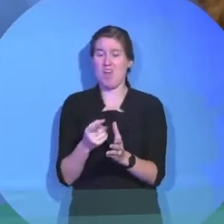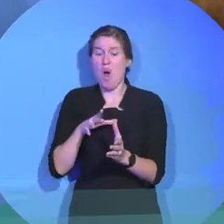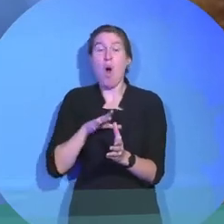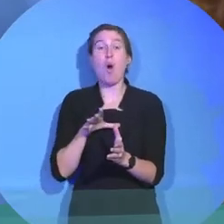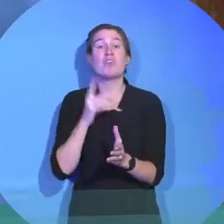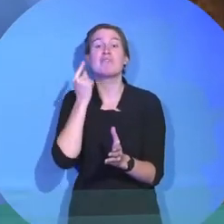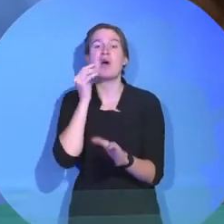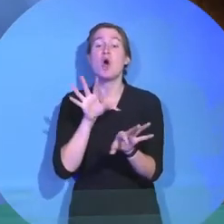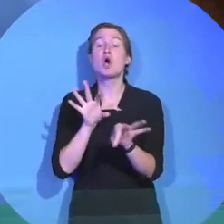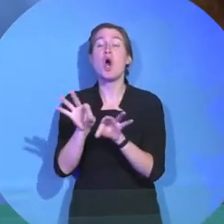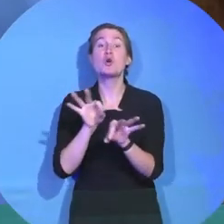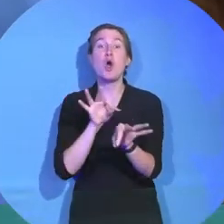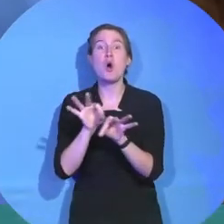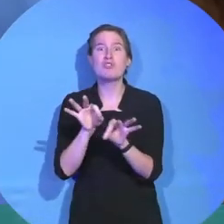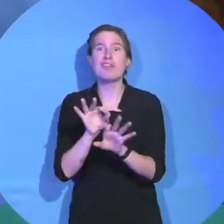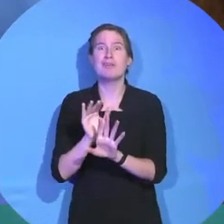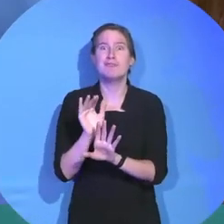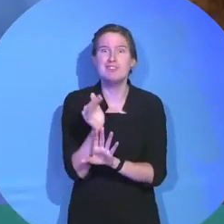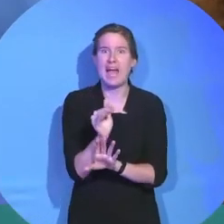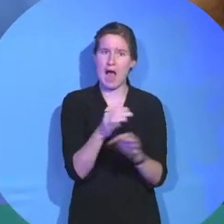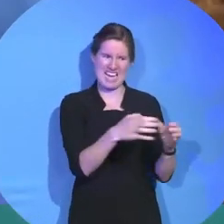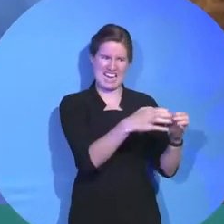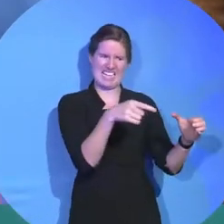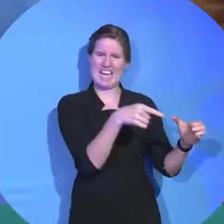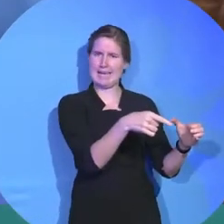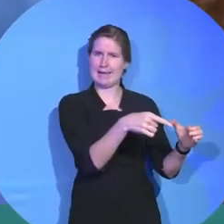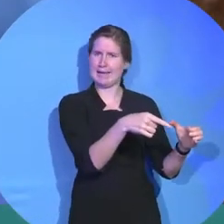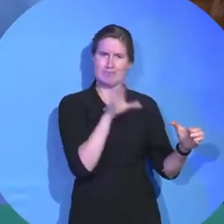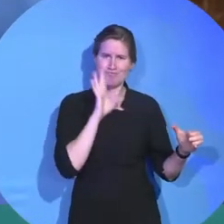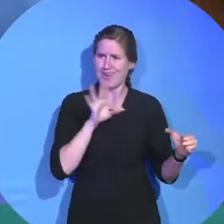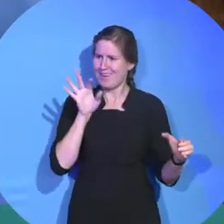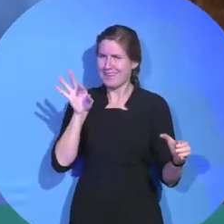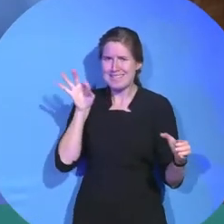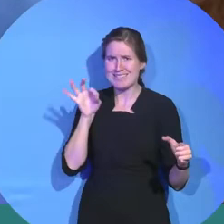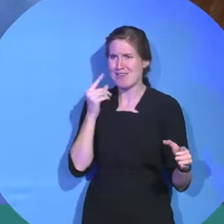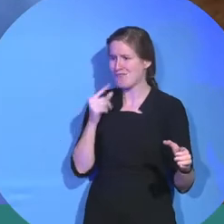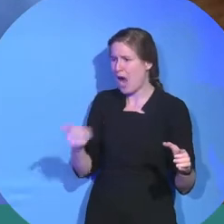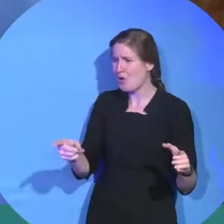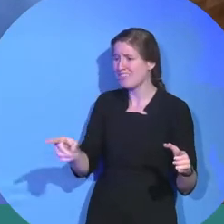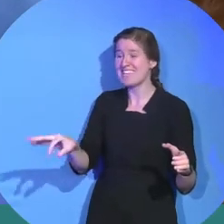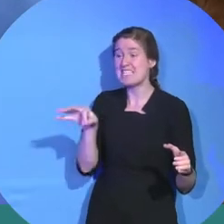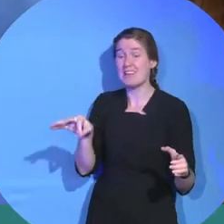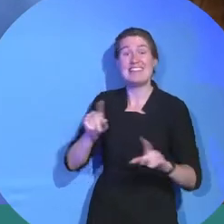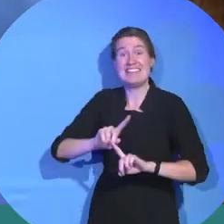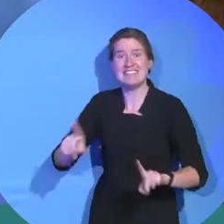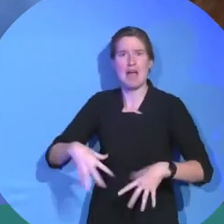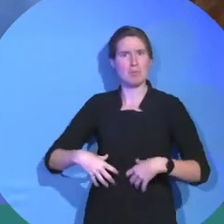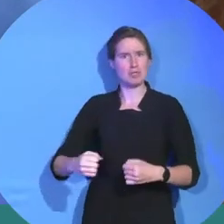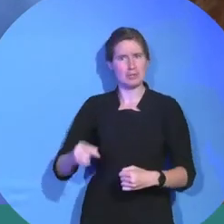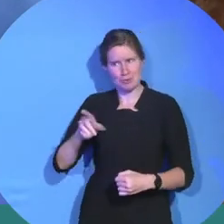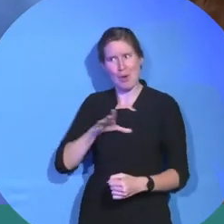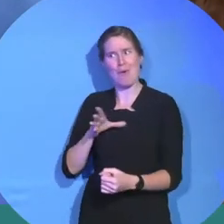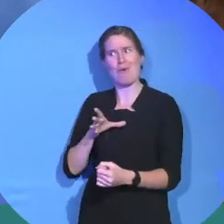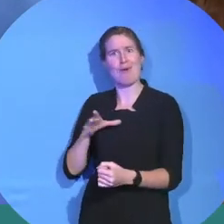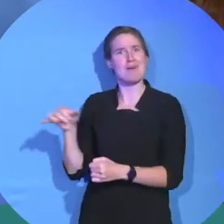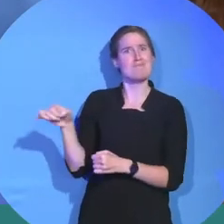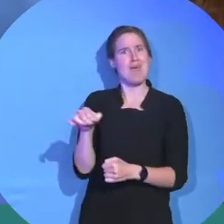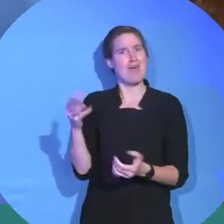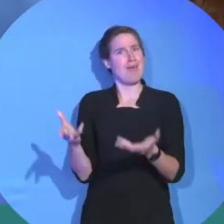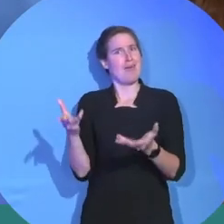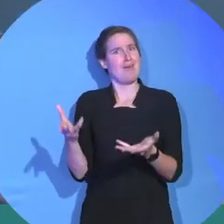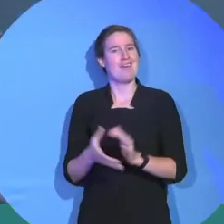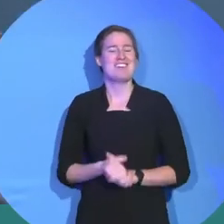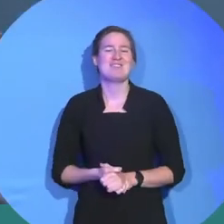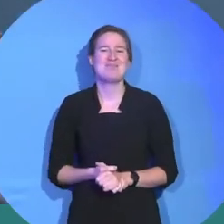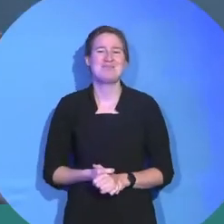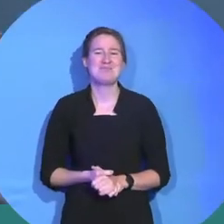dan ook vrouwen die afgezien hebben van hun abortus. Mm. En kijk hoe het met deze vrouwen is gegaan de achterliggende periode. Nou ja, we zitten hier, binnenkort komen de verkiezingen er weer